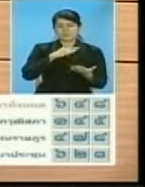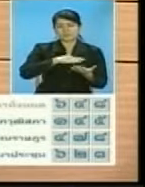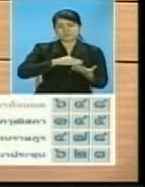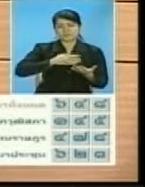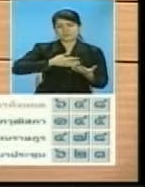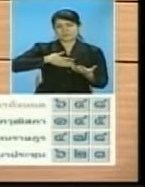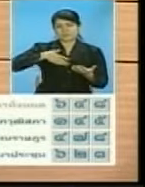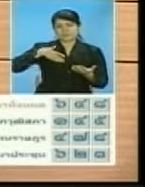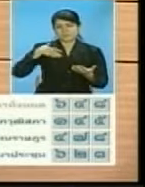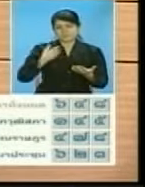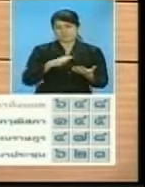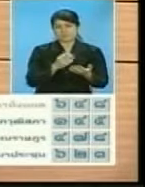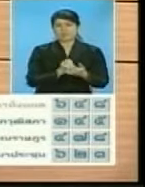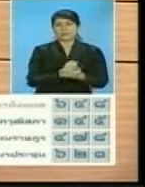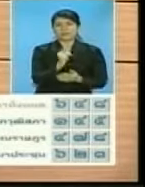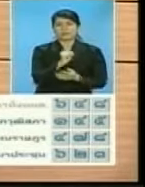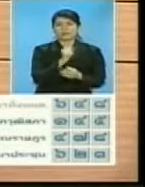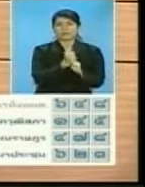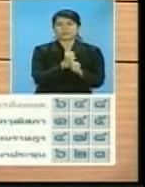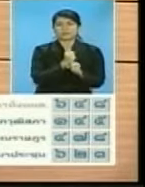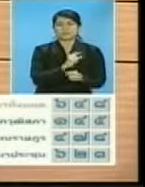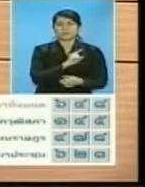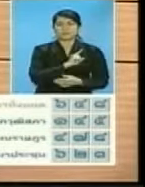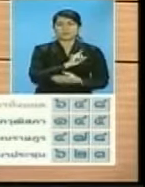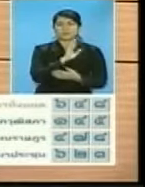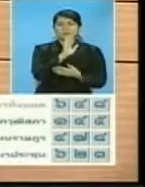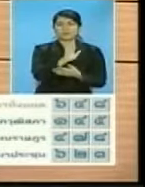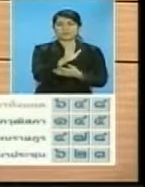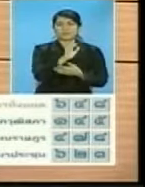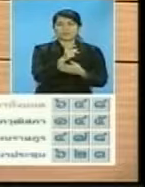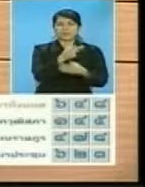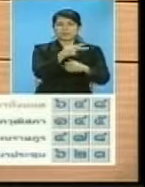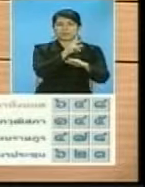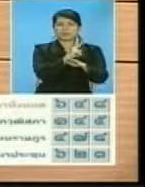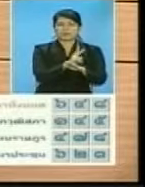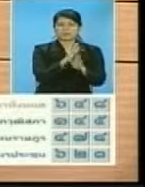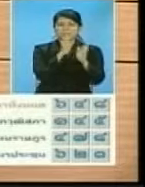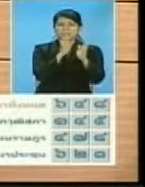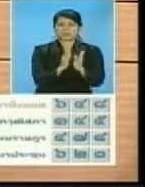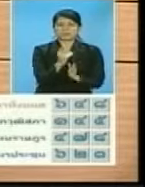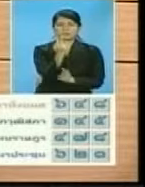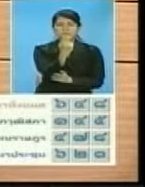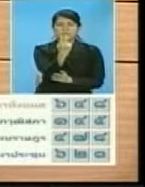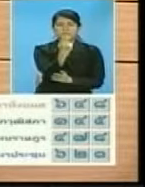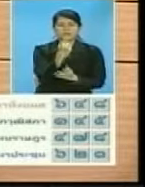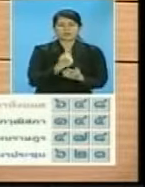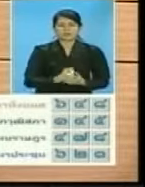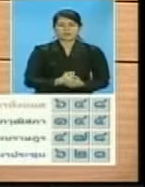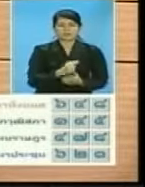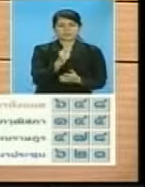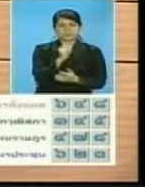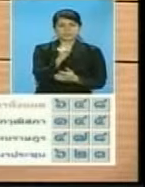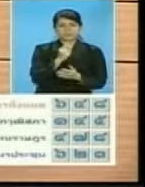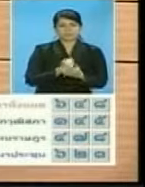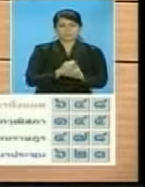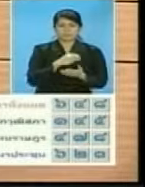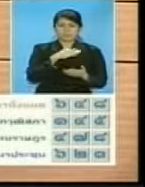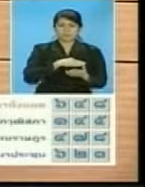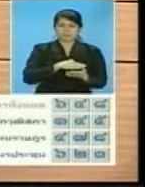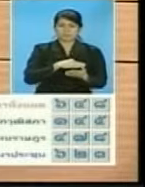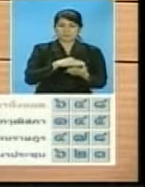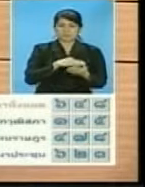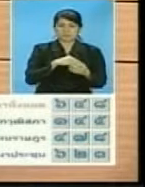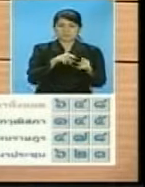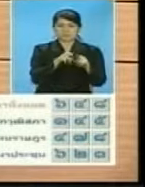กังวลต่อการปฏิบัติหน้าที่ของท่านประธานทั้งสองท่านคือความไม่เด็ดขา